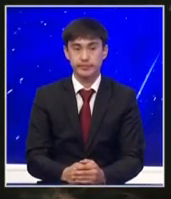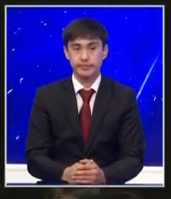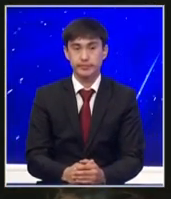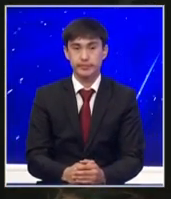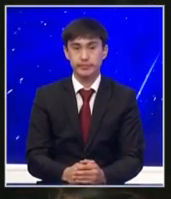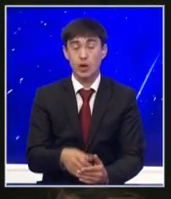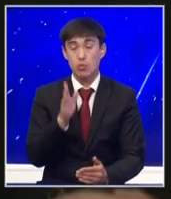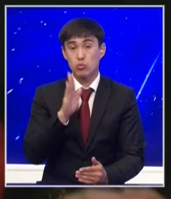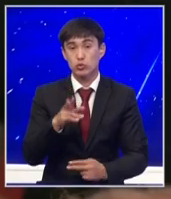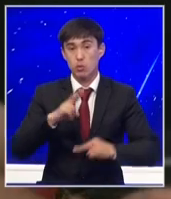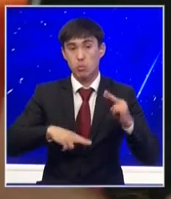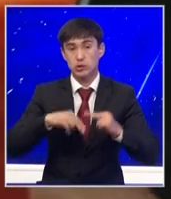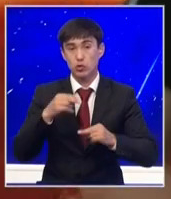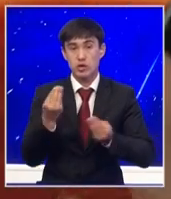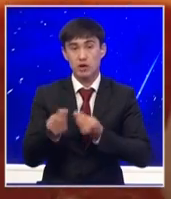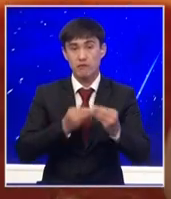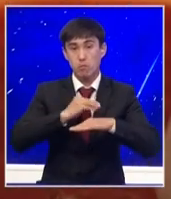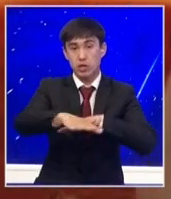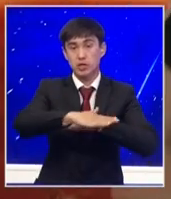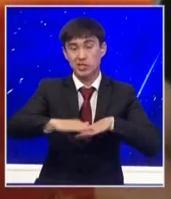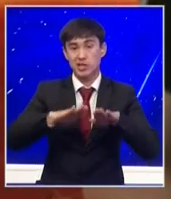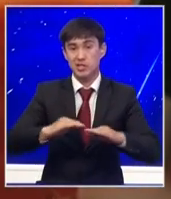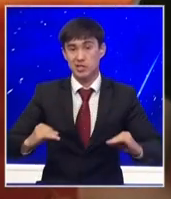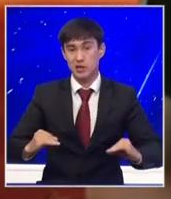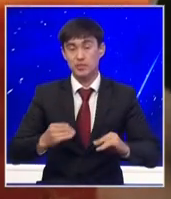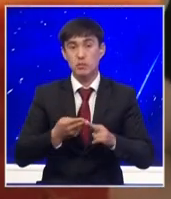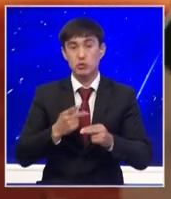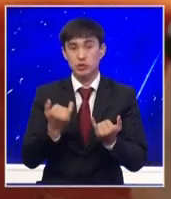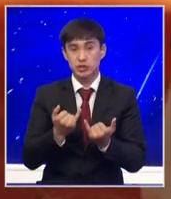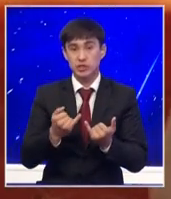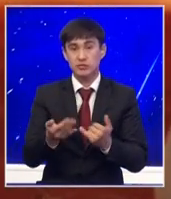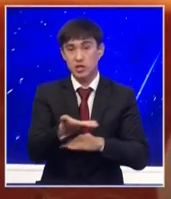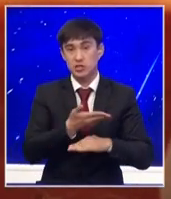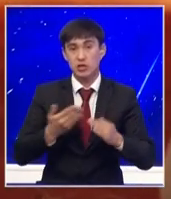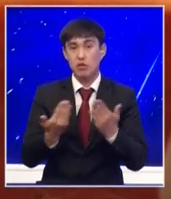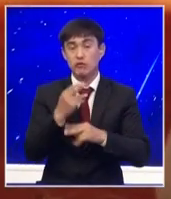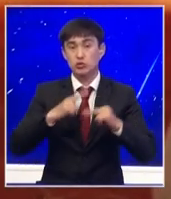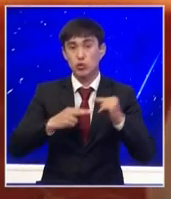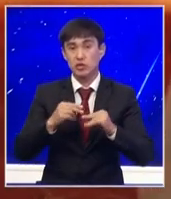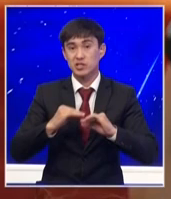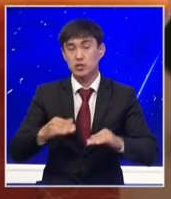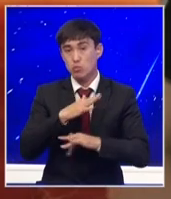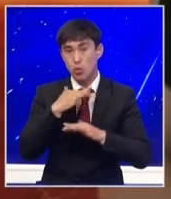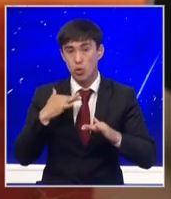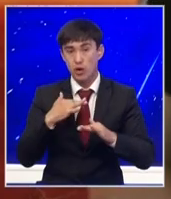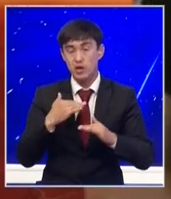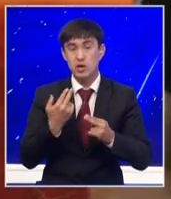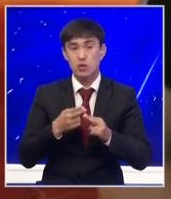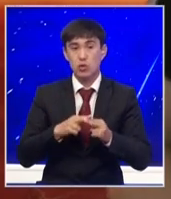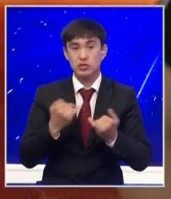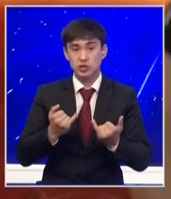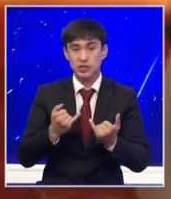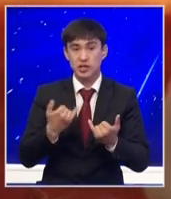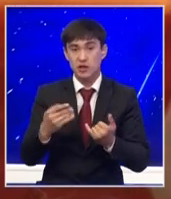Будут ли построены игровые площадки для детей потому что сейчас в наших новостройках детей очень много Тем более